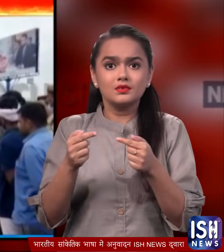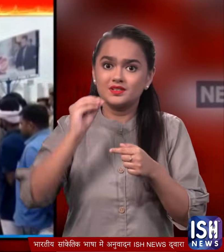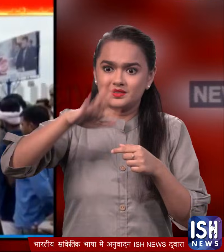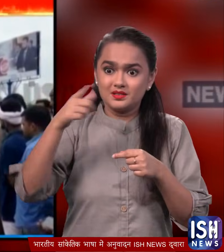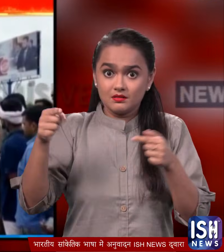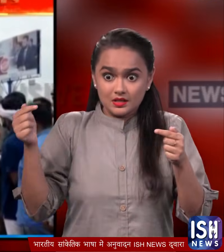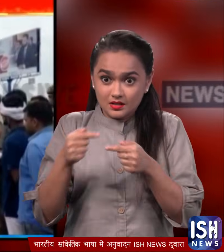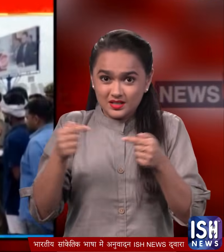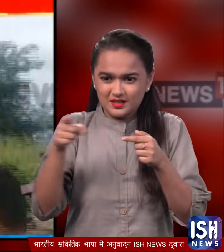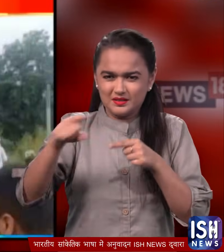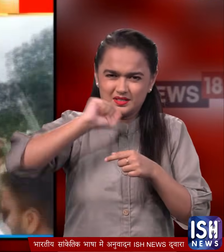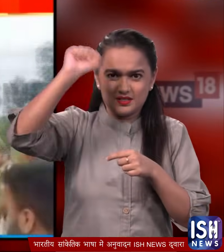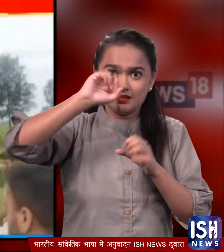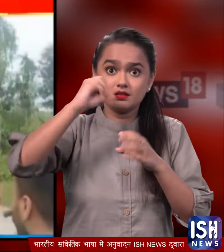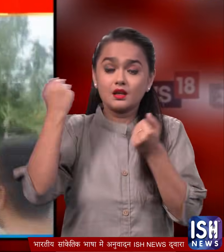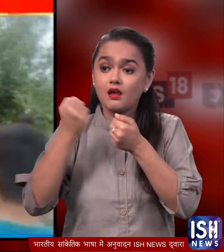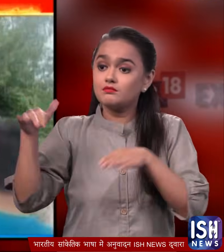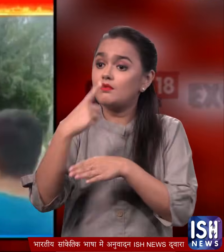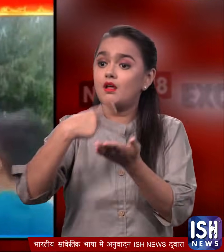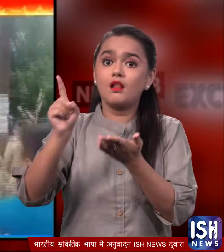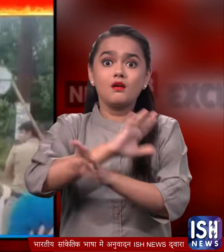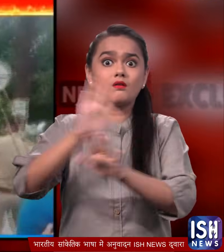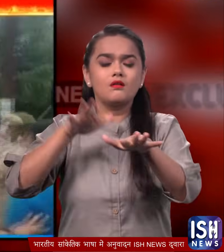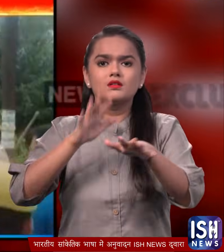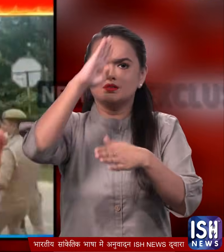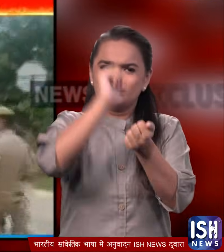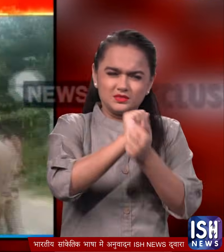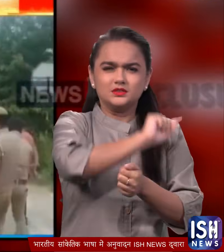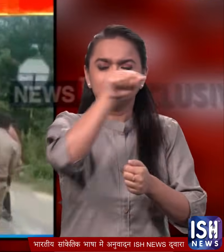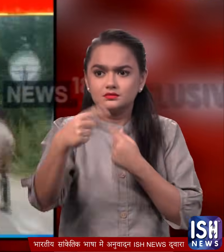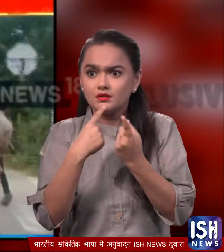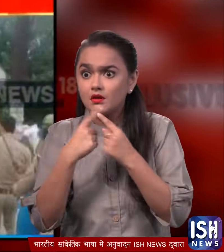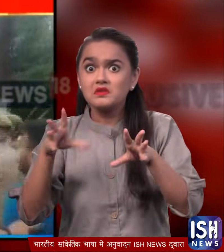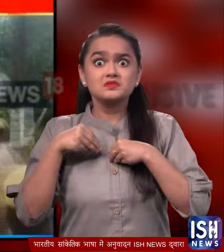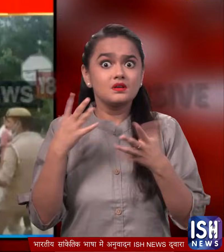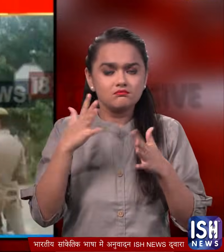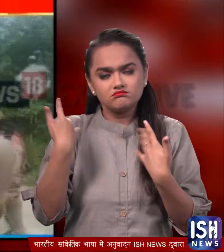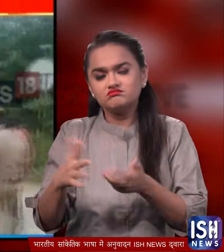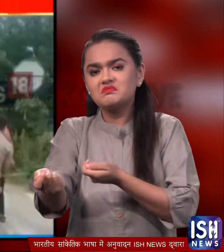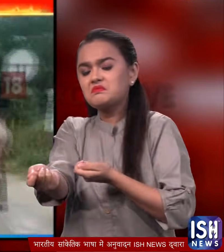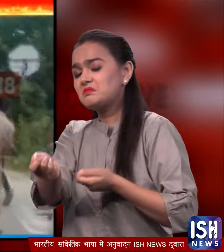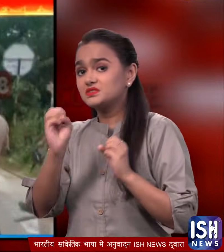सड़क जैम कर हंगामा करने लगे। पुलिस के समझाने पर जब ये लोग नहीं माने तो उसे लाठीचार्ज करना पड़ा।